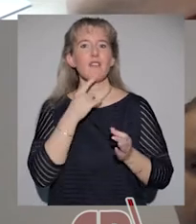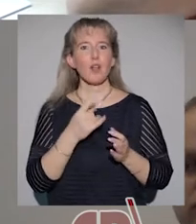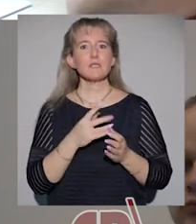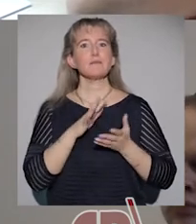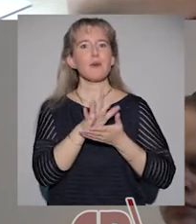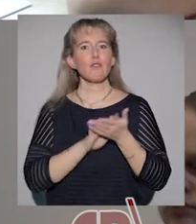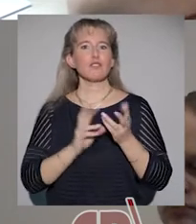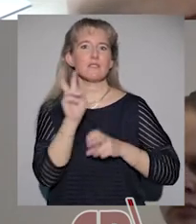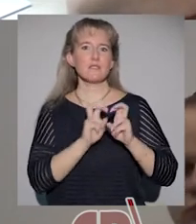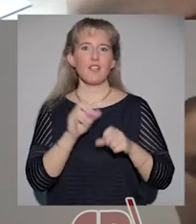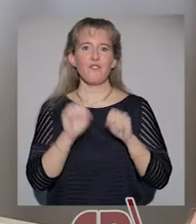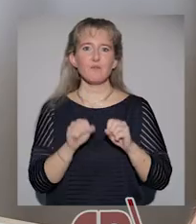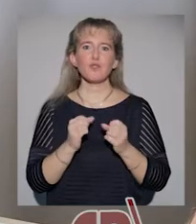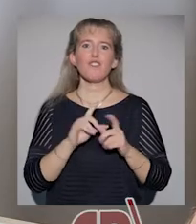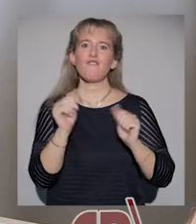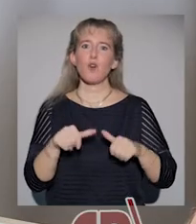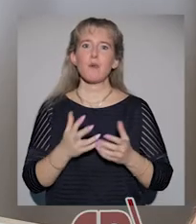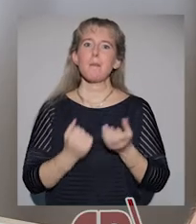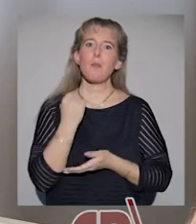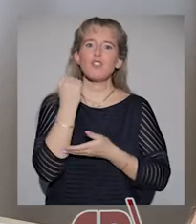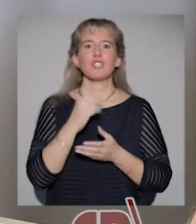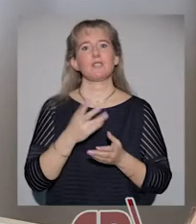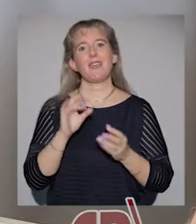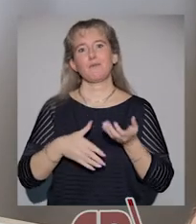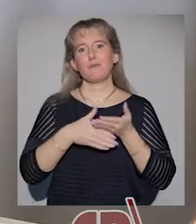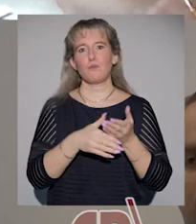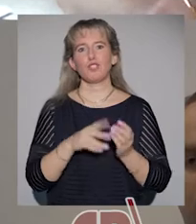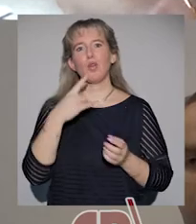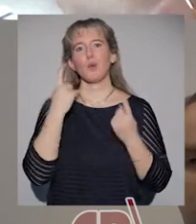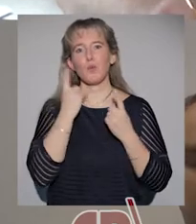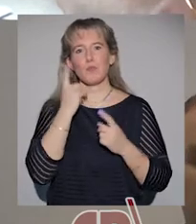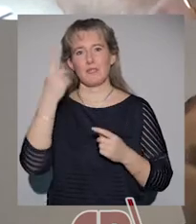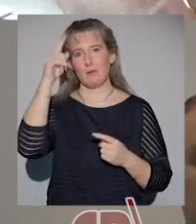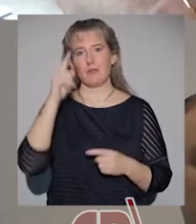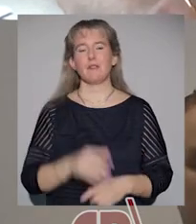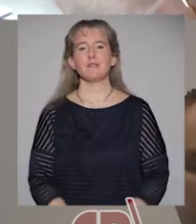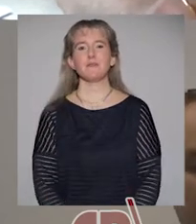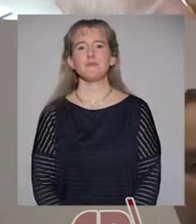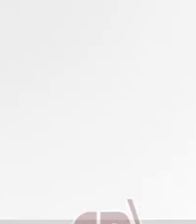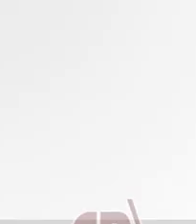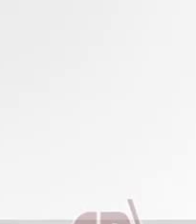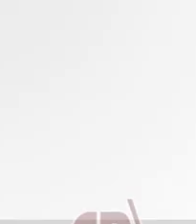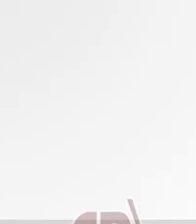Справедливая Россия продолжит искать возможные формы поддержки и стимулирования юных изобретателей и молодых ученых.